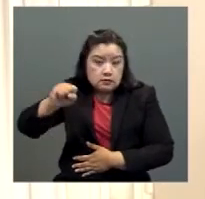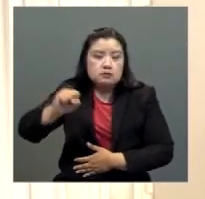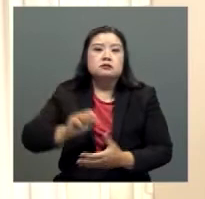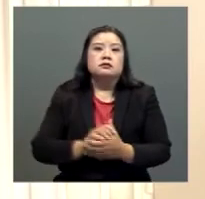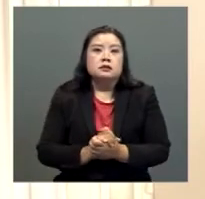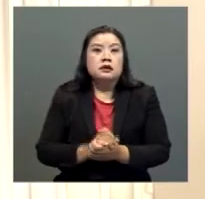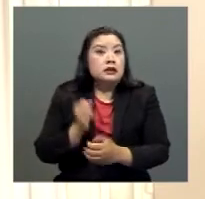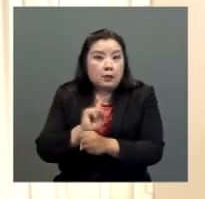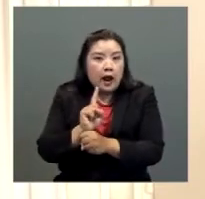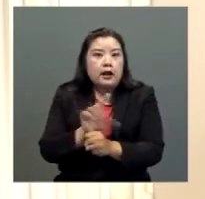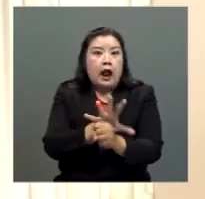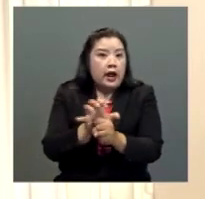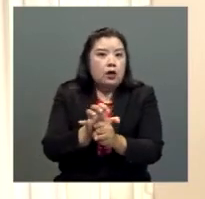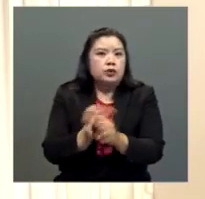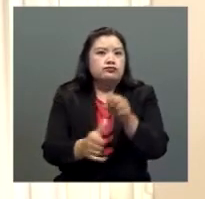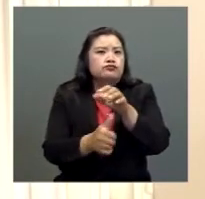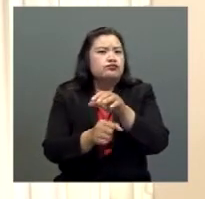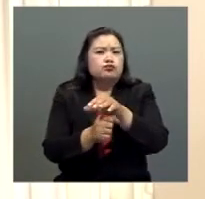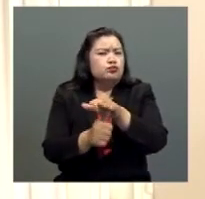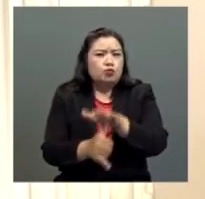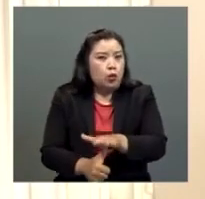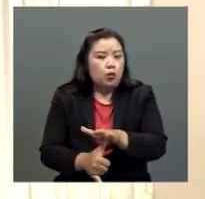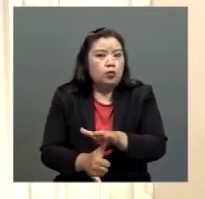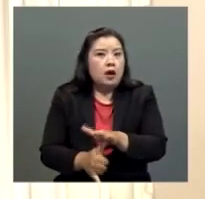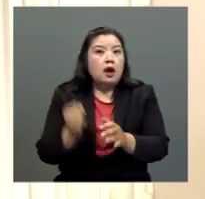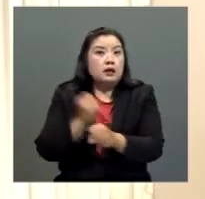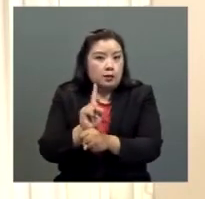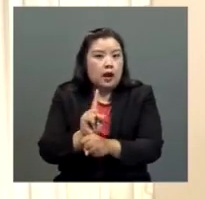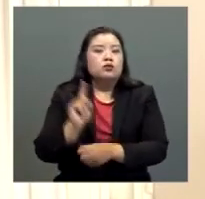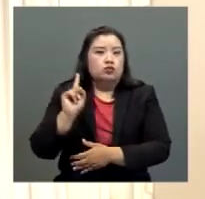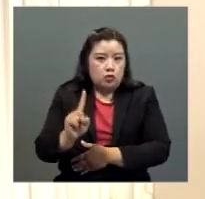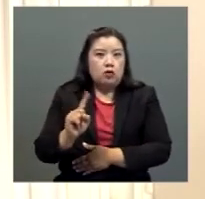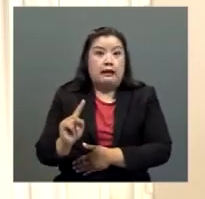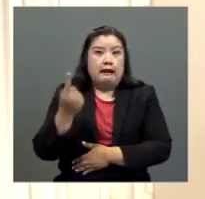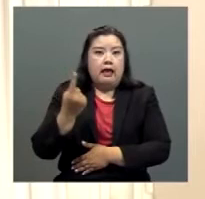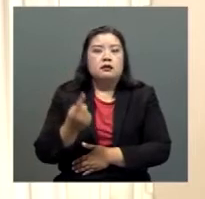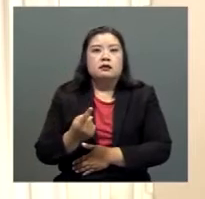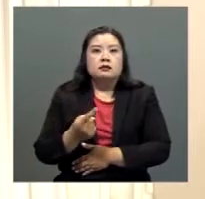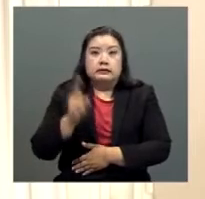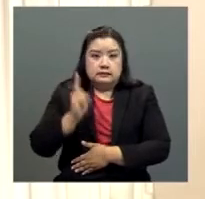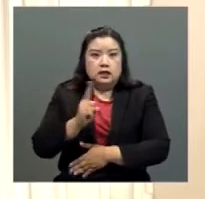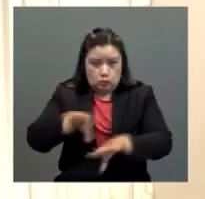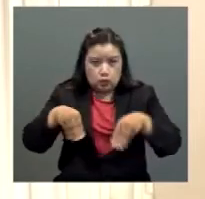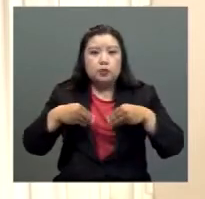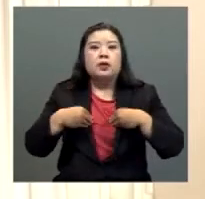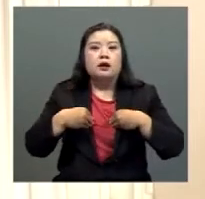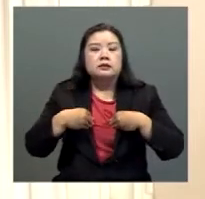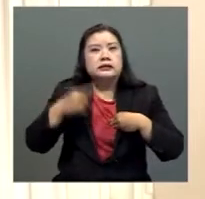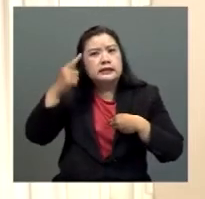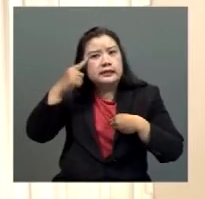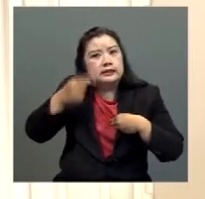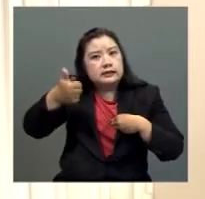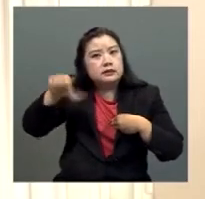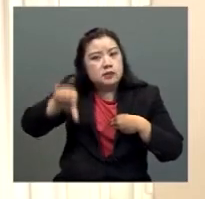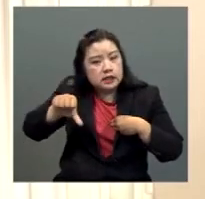กับไวรัสโควิด-19 ให้ได้หน้าที่นี้ต้องเริ่มมาจากการยอมรับความจริงเราต้องยอมรับจุดแข็งจุดอ่อ